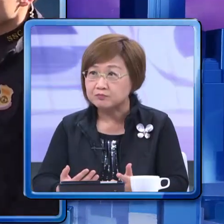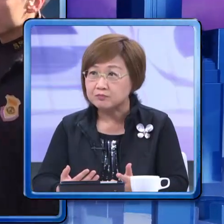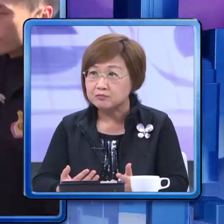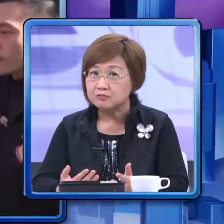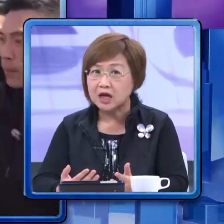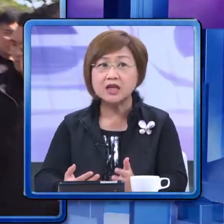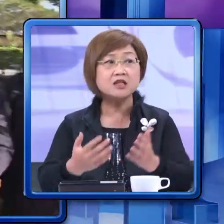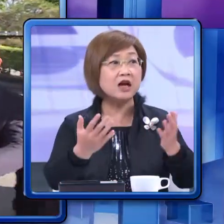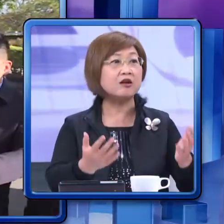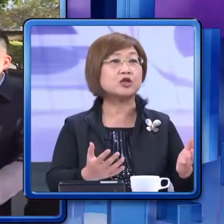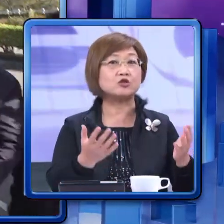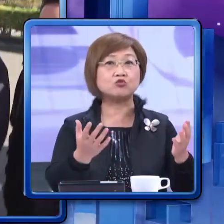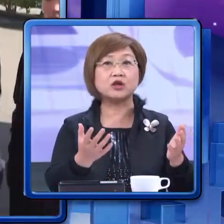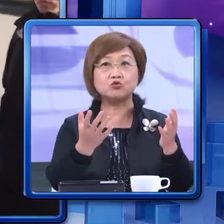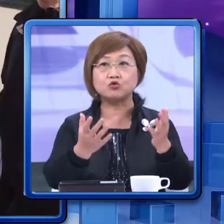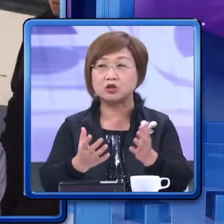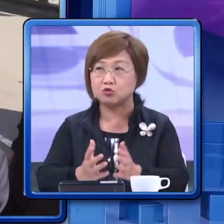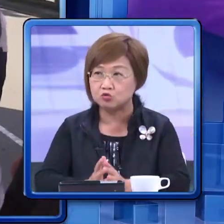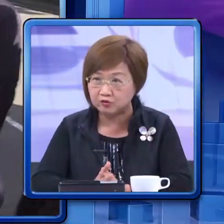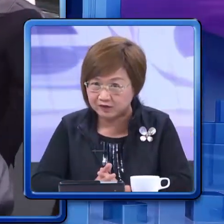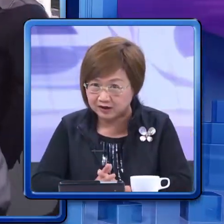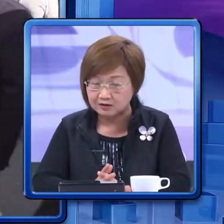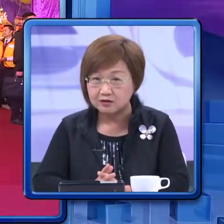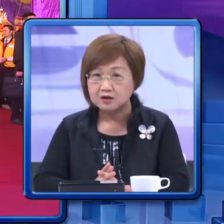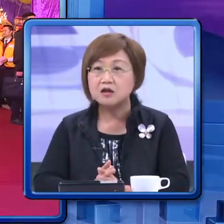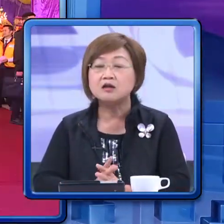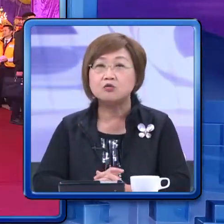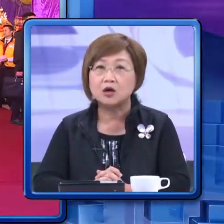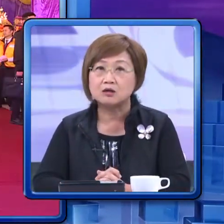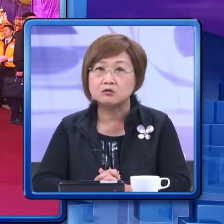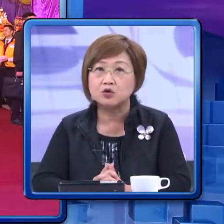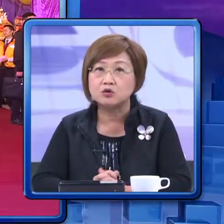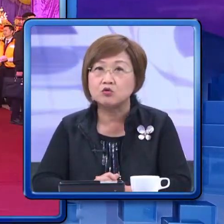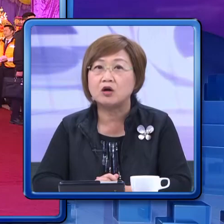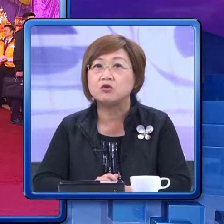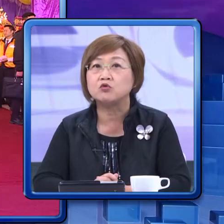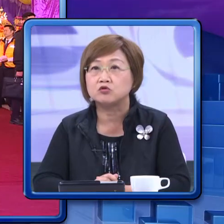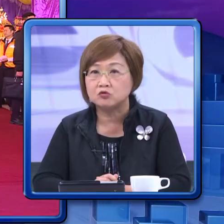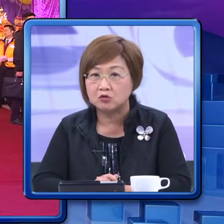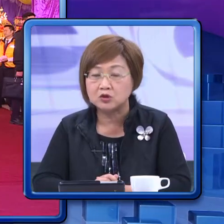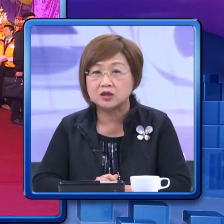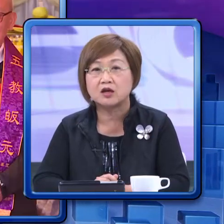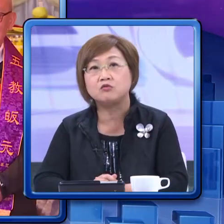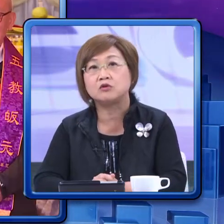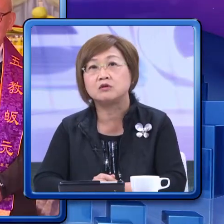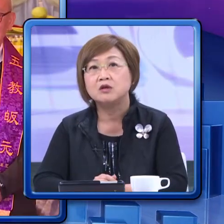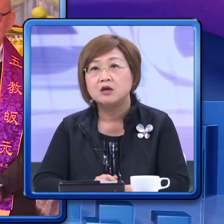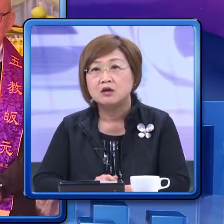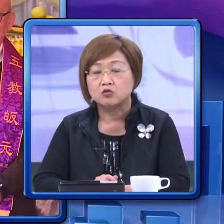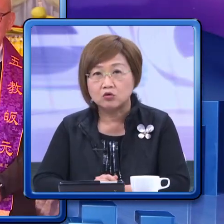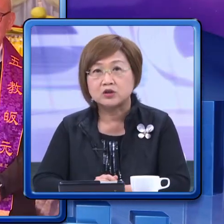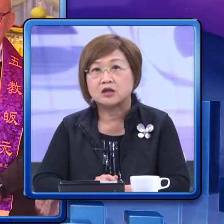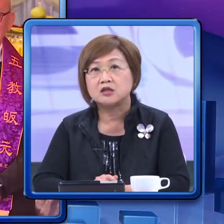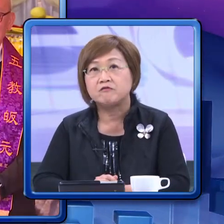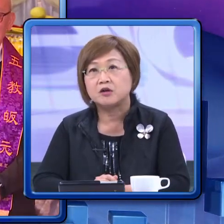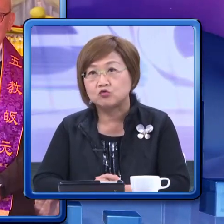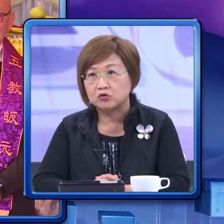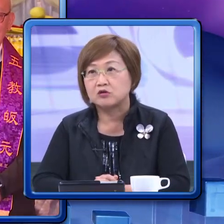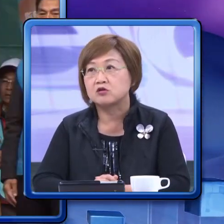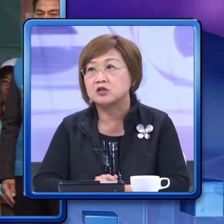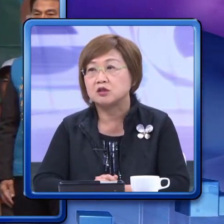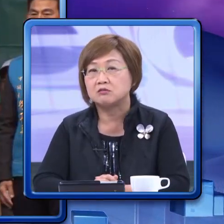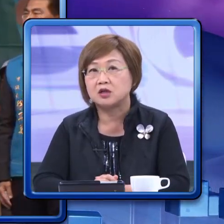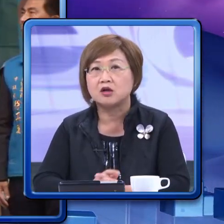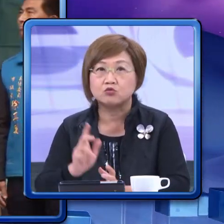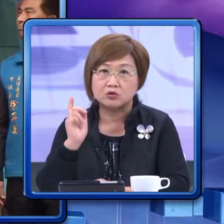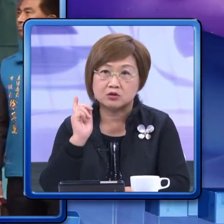是，他应当要提出更具体的做法。更何况，作为中华民国总统，我想蔡英文总统讲了一件非常重